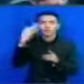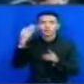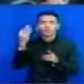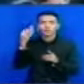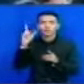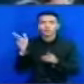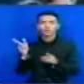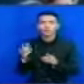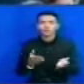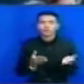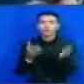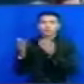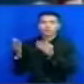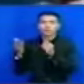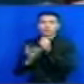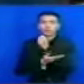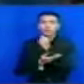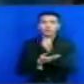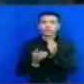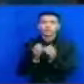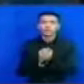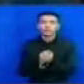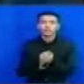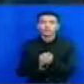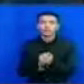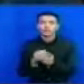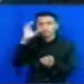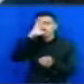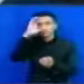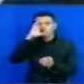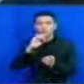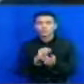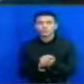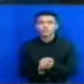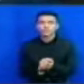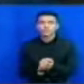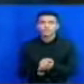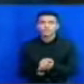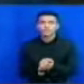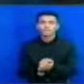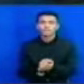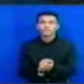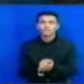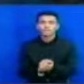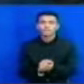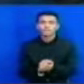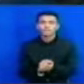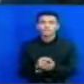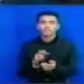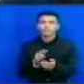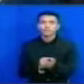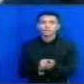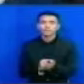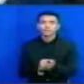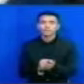luli kene, pau tu ia lihat, buka, lahir maka ambil aku luli kau dibuka. Ambil, khusus beli itu near Ramlau, khusus